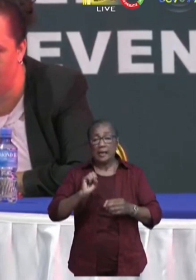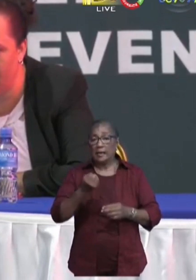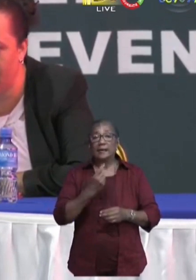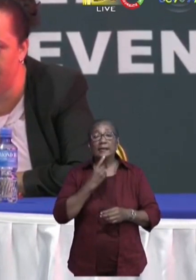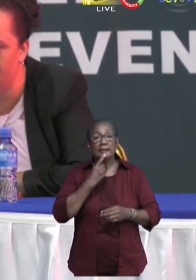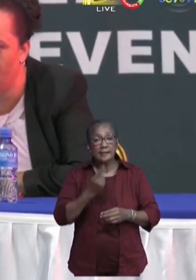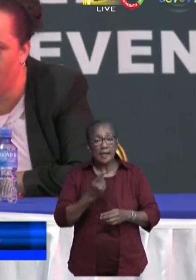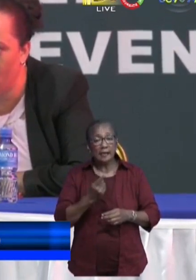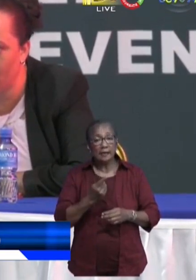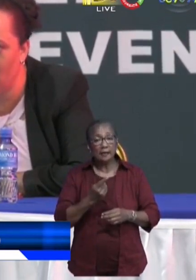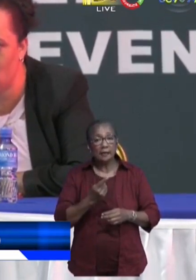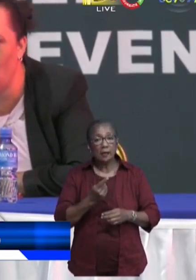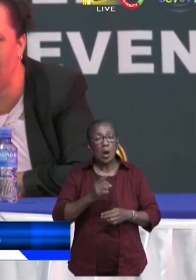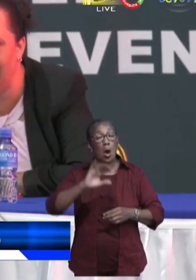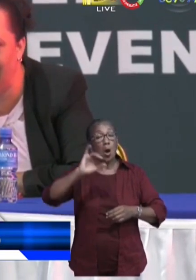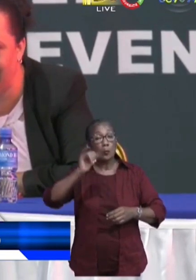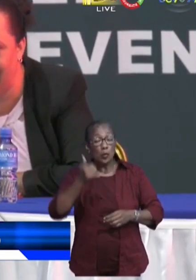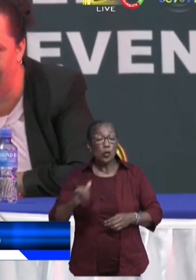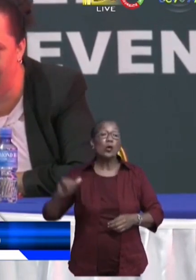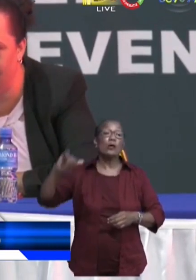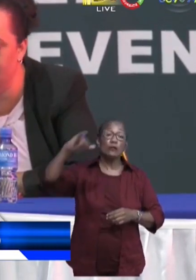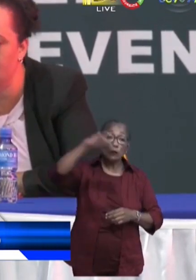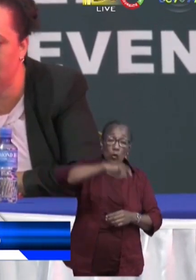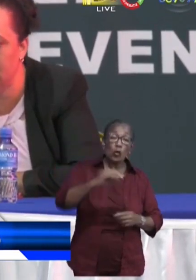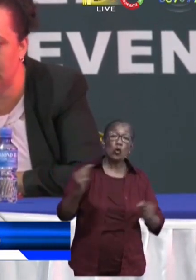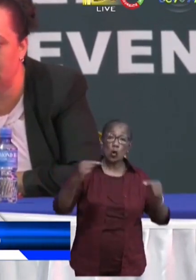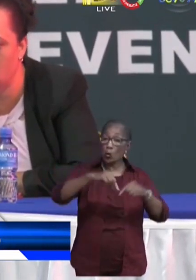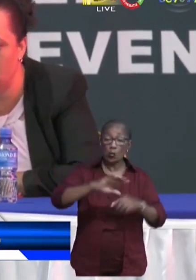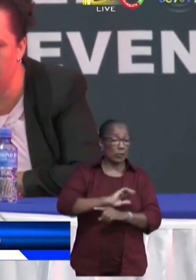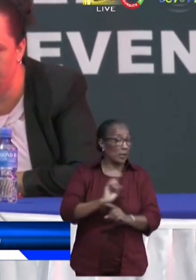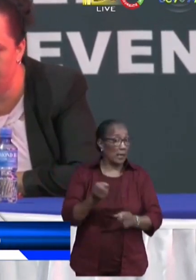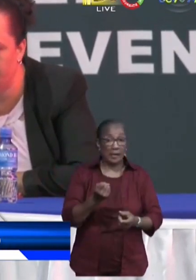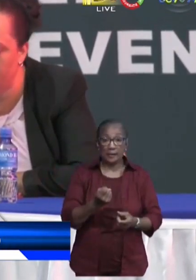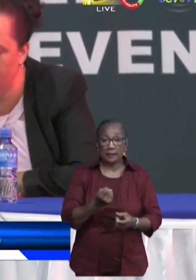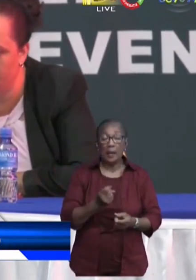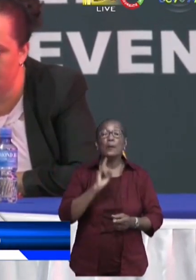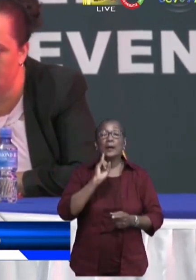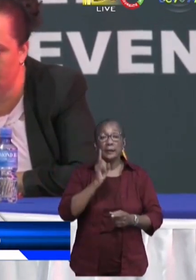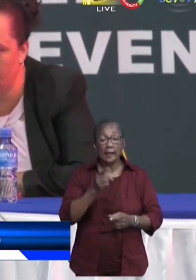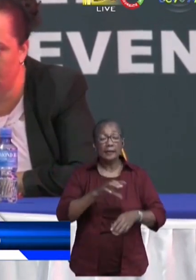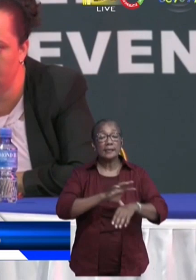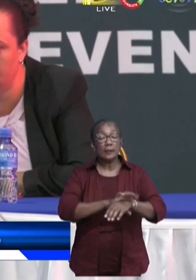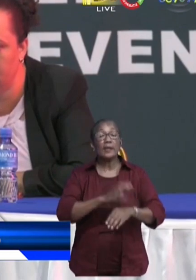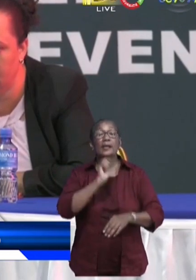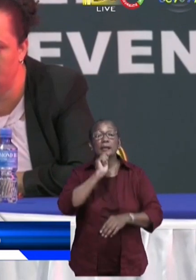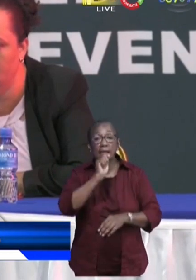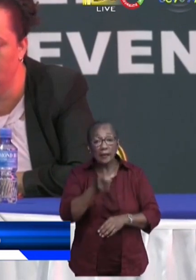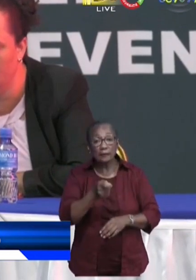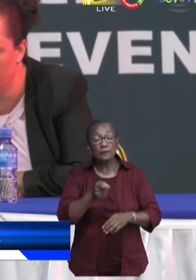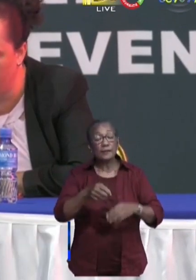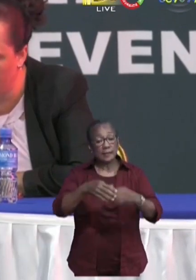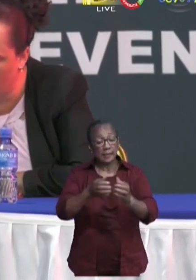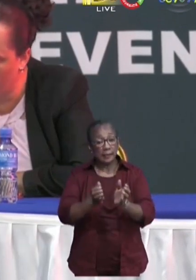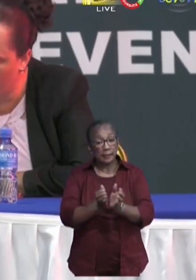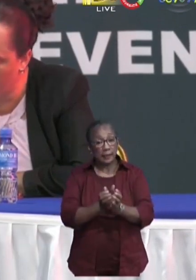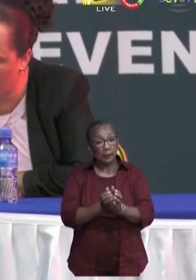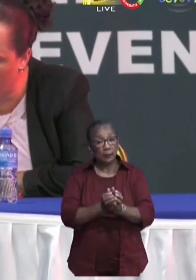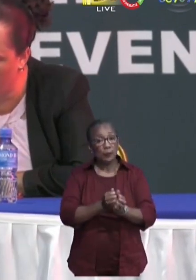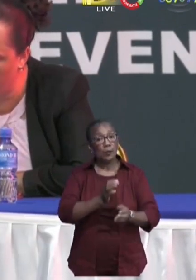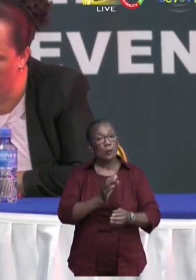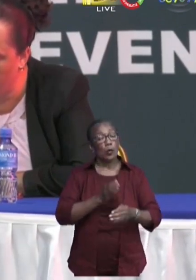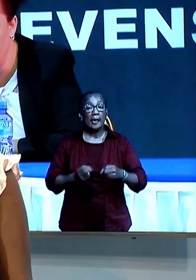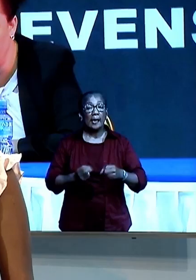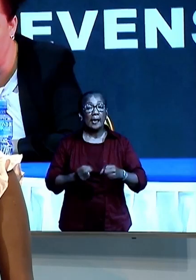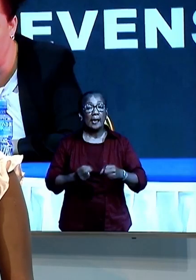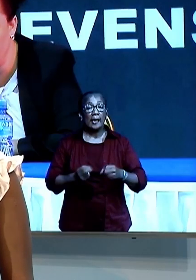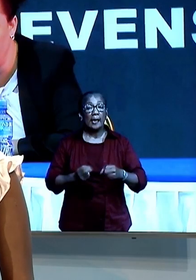direct alweer een vlucht zou willen laten halen. Maar dat is dan dus een medisch advies dat in zijn geheel in een team verder wordt